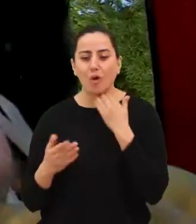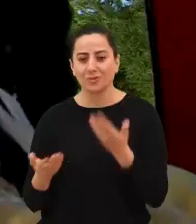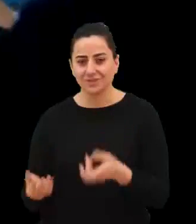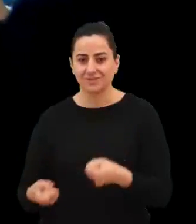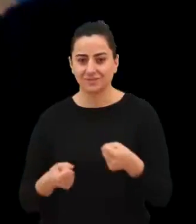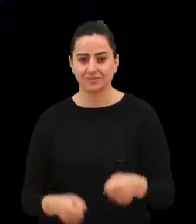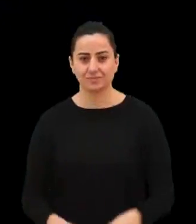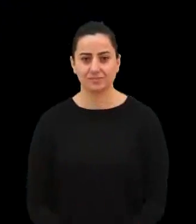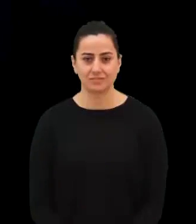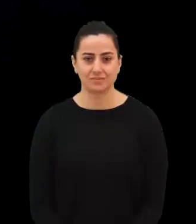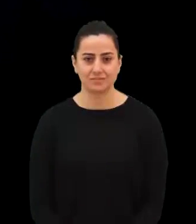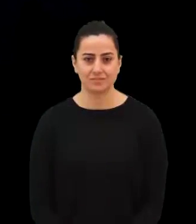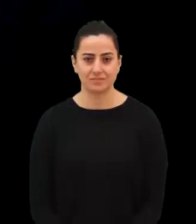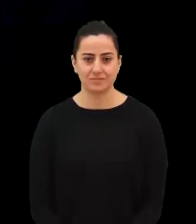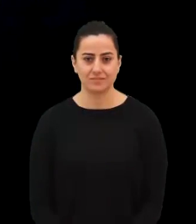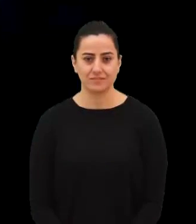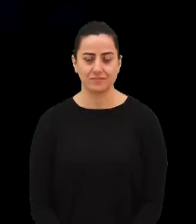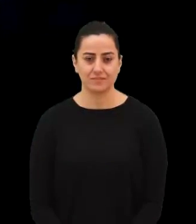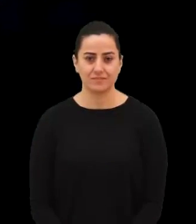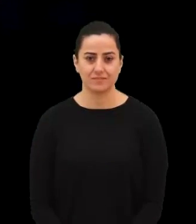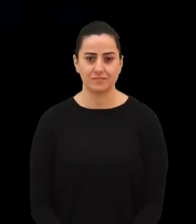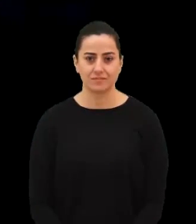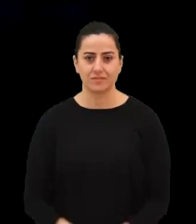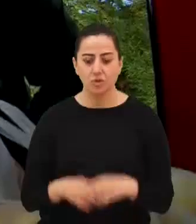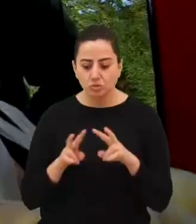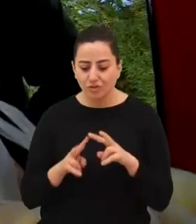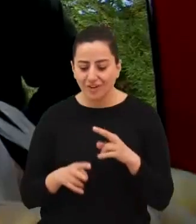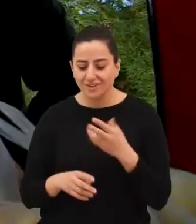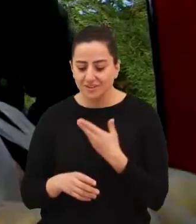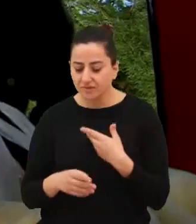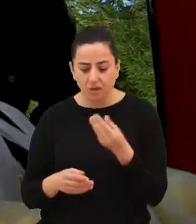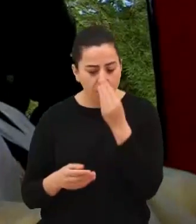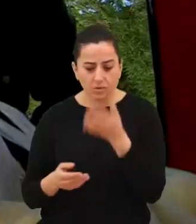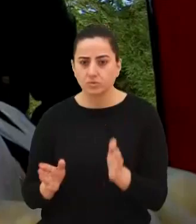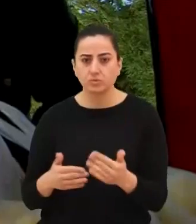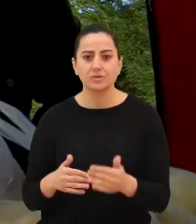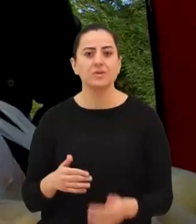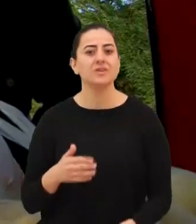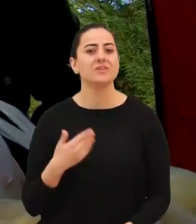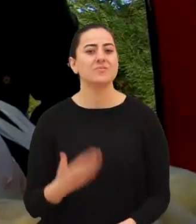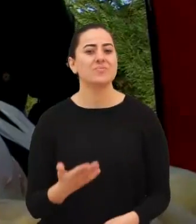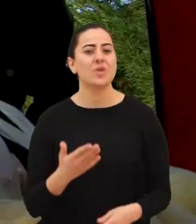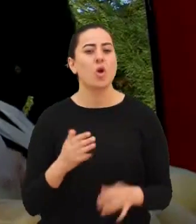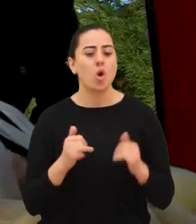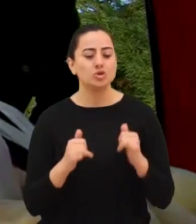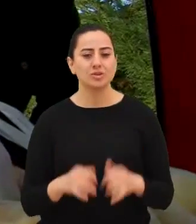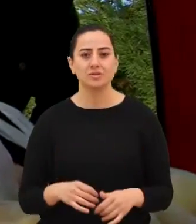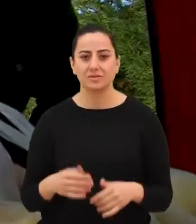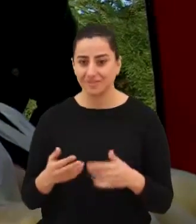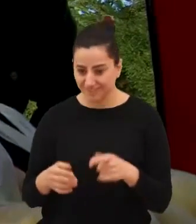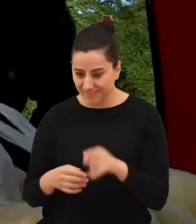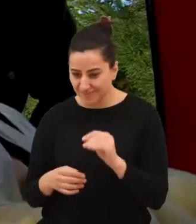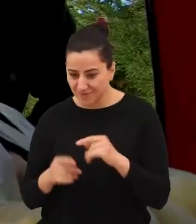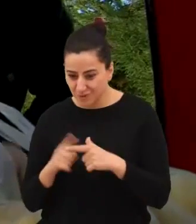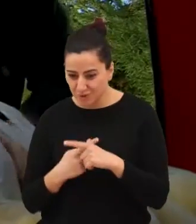Just for you. Mustafa'ya sevgilerle. Bu ne? Şey ya, oyuncak. Junior'ı mı